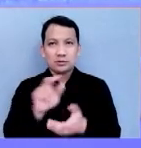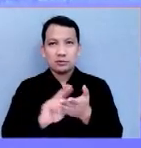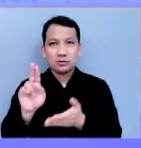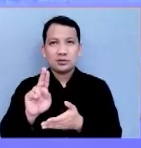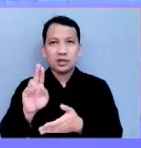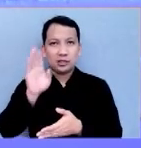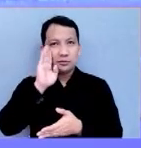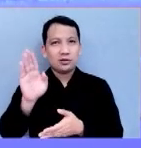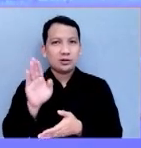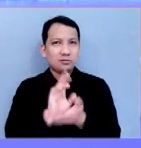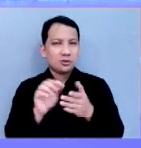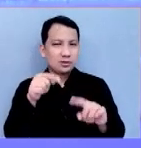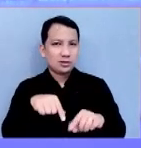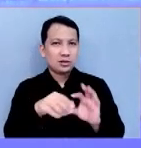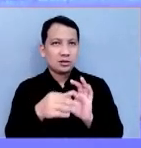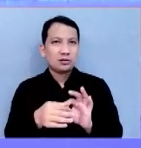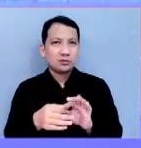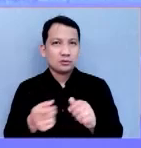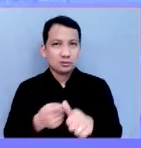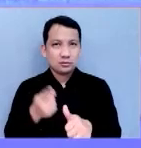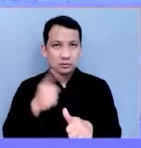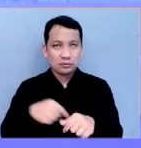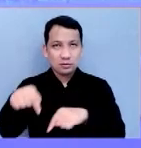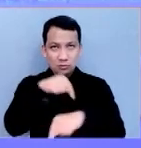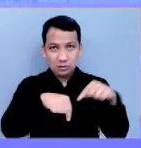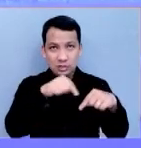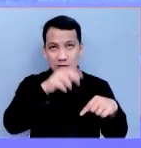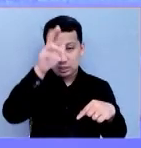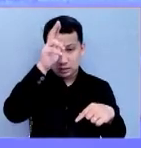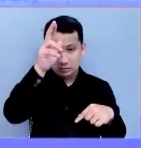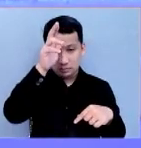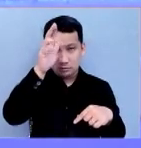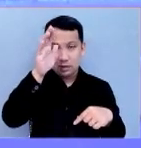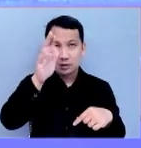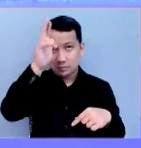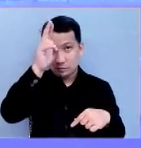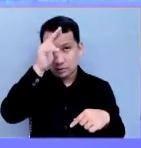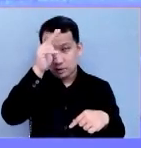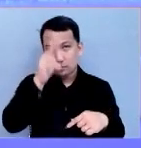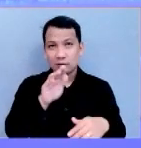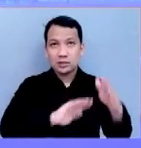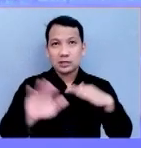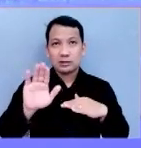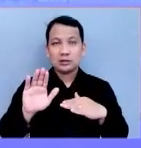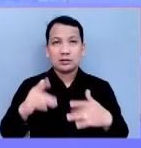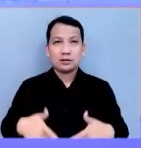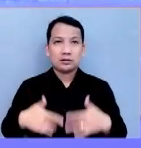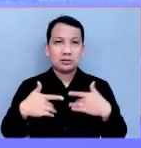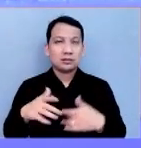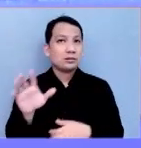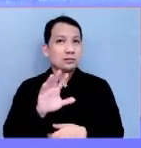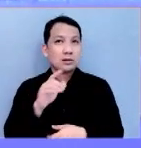Bristol, lumalabas na ang mga ninuno ng mga manok maaaring naipanganak ng buhay at hindi